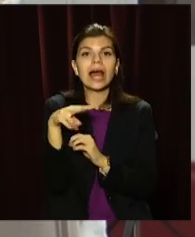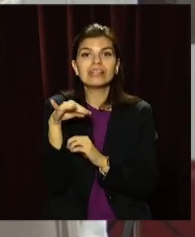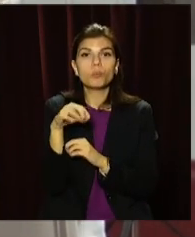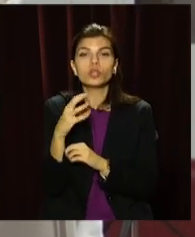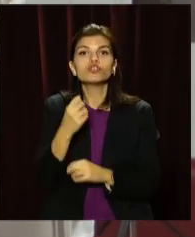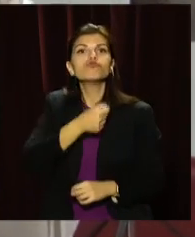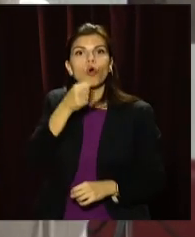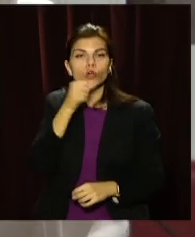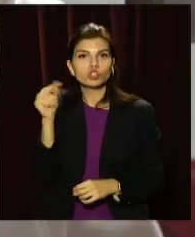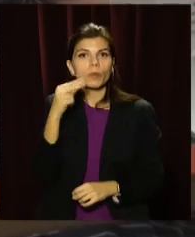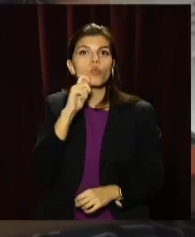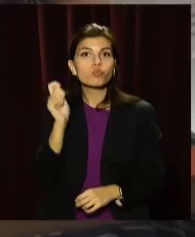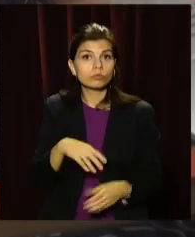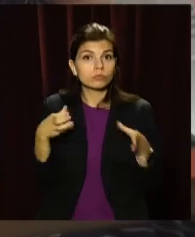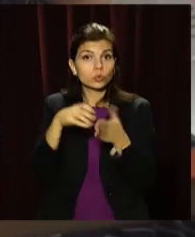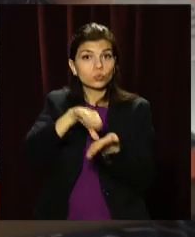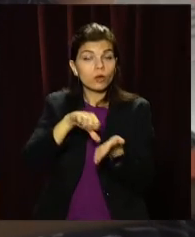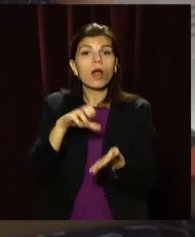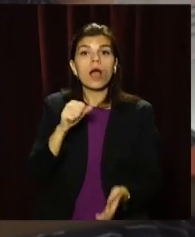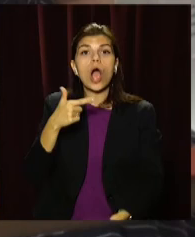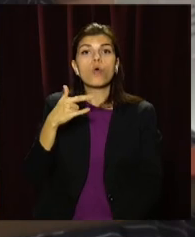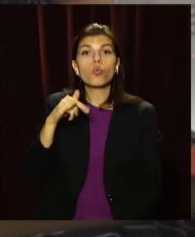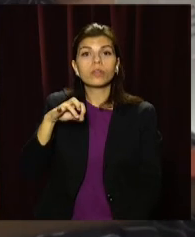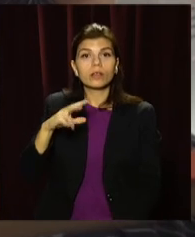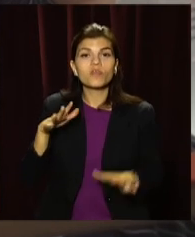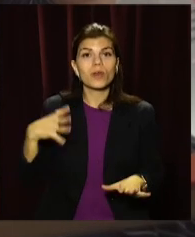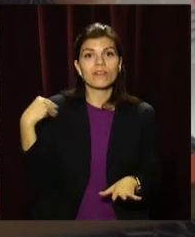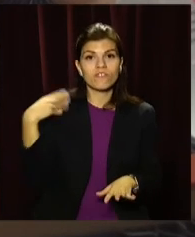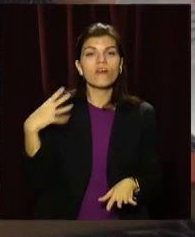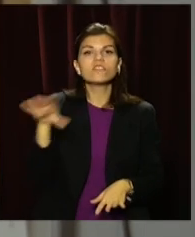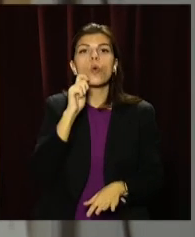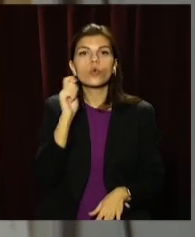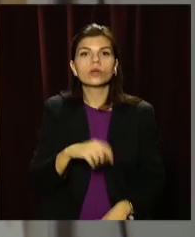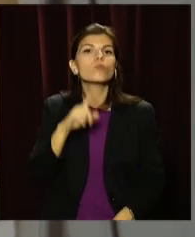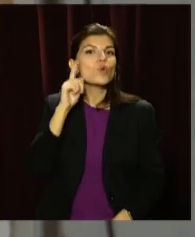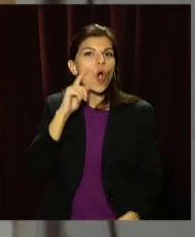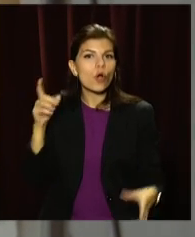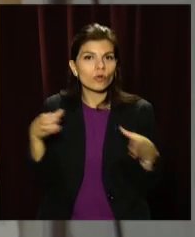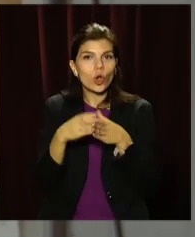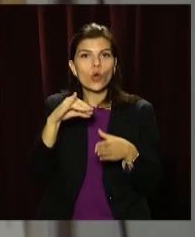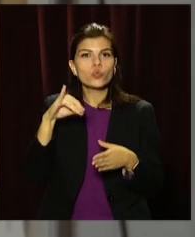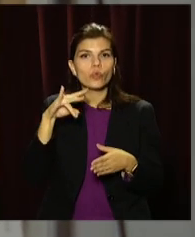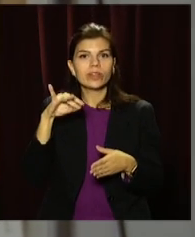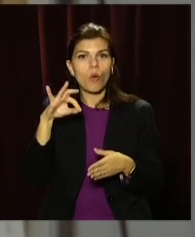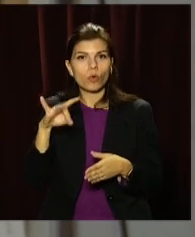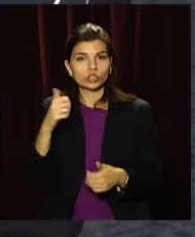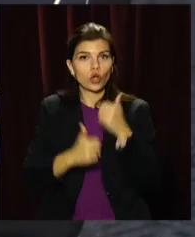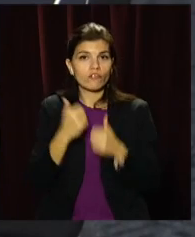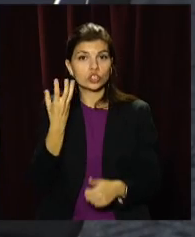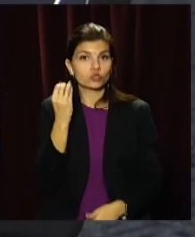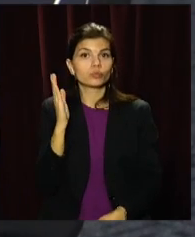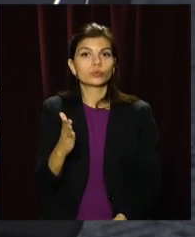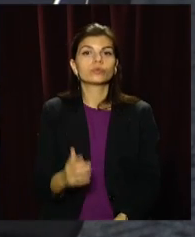чекає дорослий чемпіонат України. А в грудні у місті Лева пройдуть всеукраїнські юніорські змагання. В'ячеслав